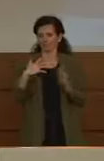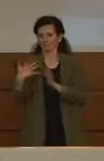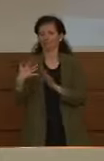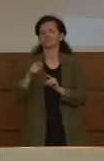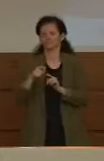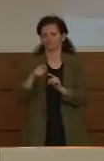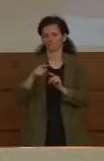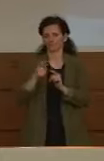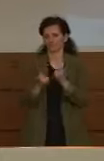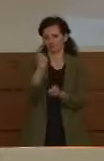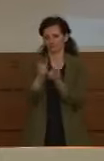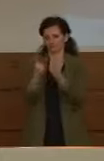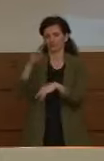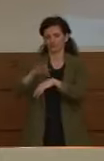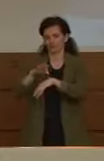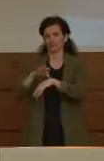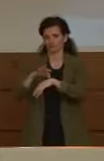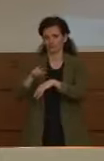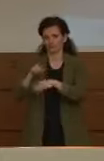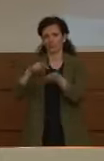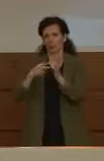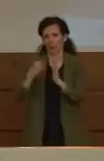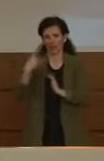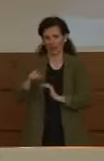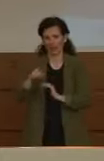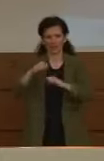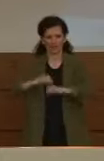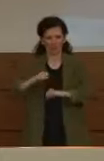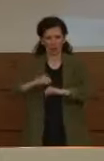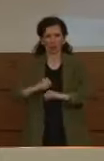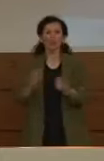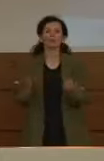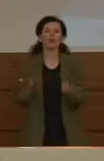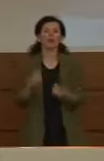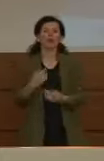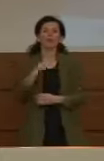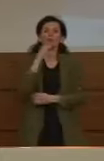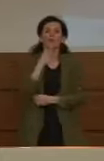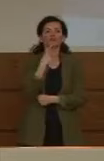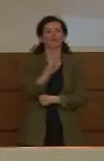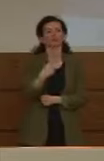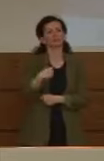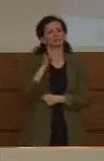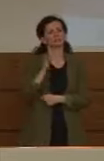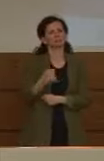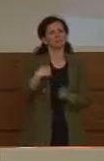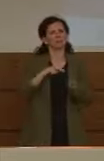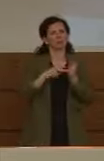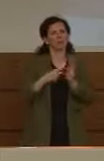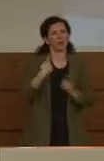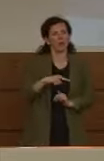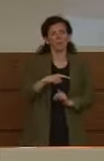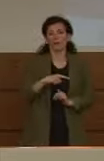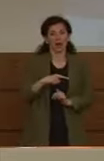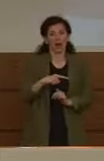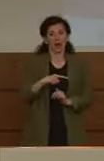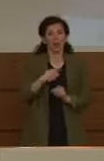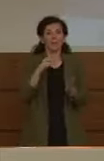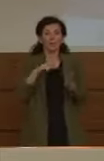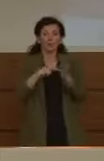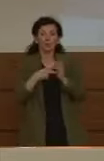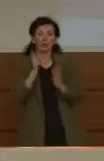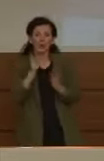quello di dire cielo e quindi che cosa succede il problema di gestirle bene il problema